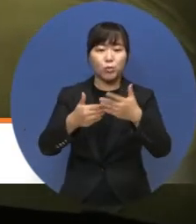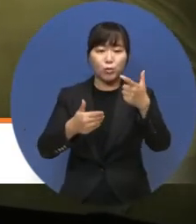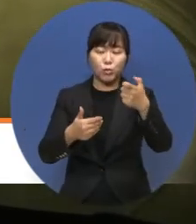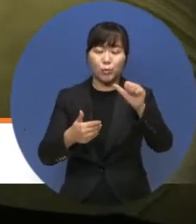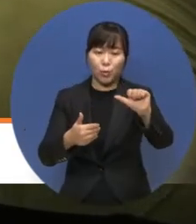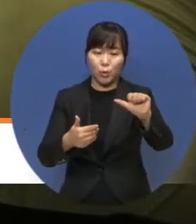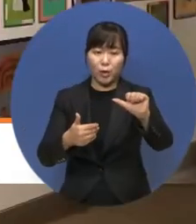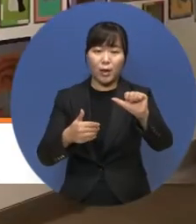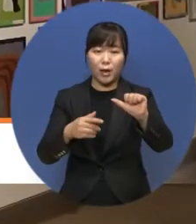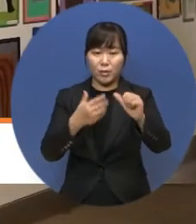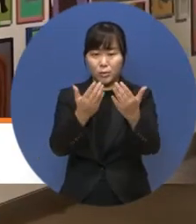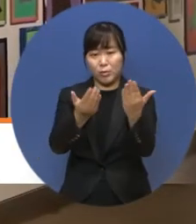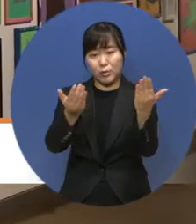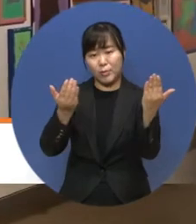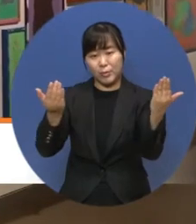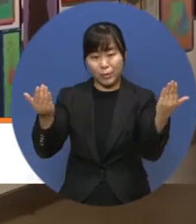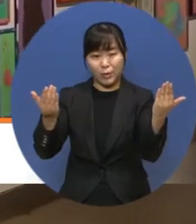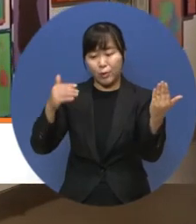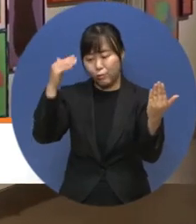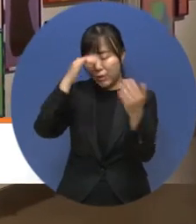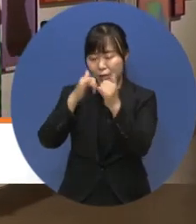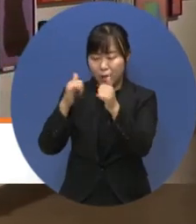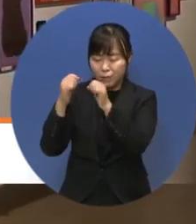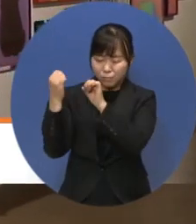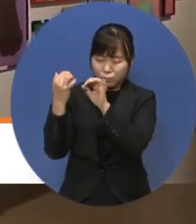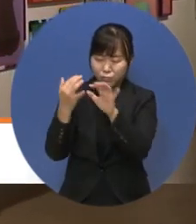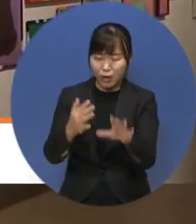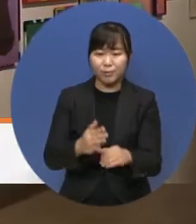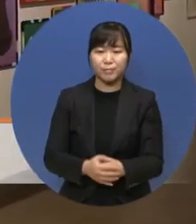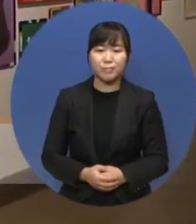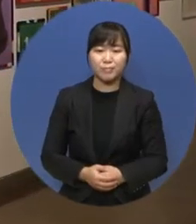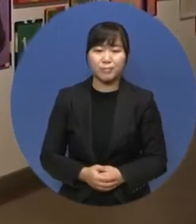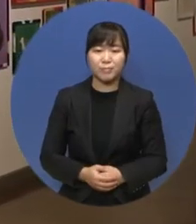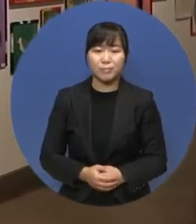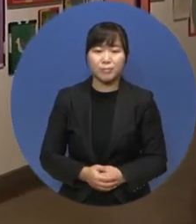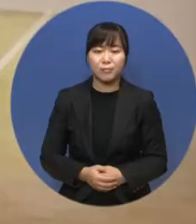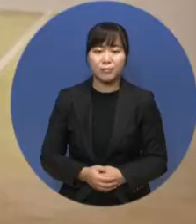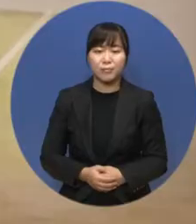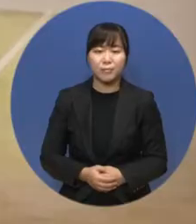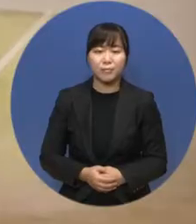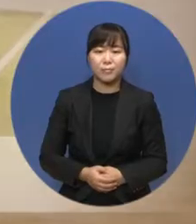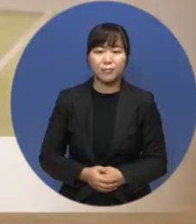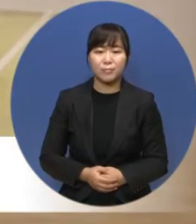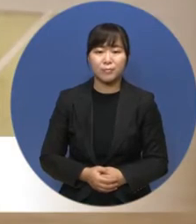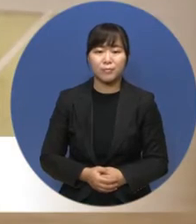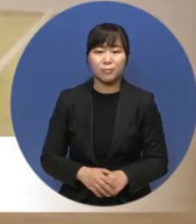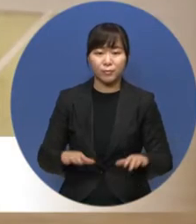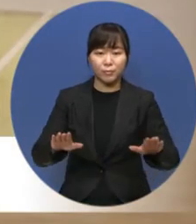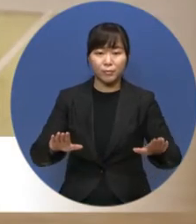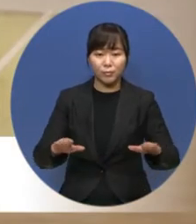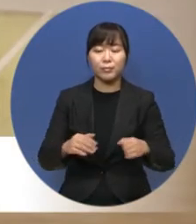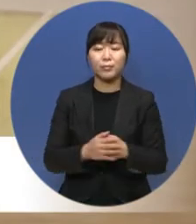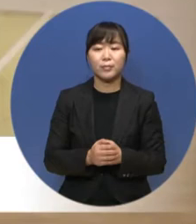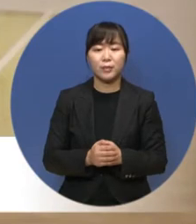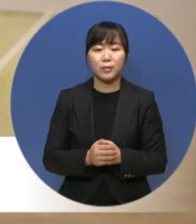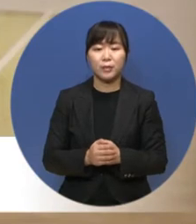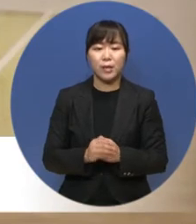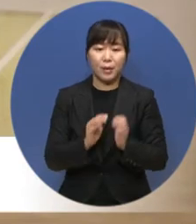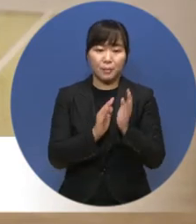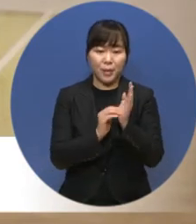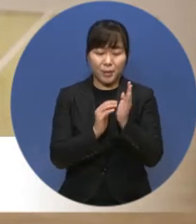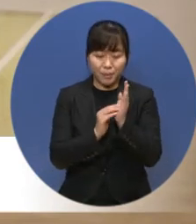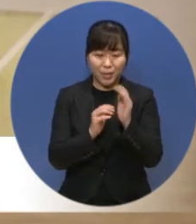65점이 전시돼 관람객들의 시선을 끌고 있습니다. 네, 이번에는 저희가